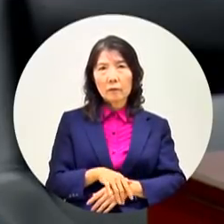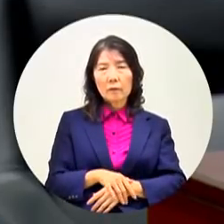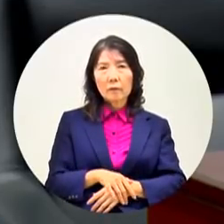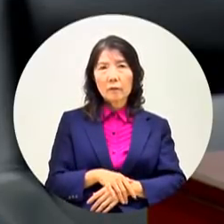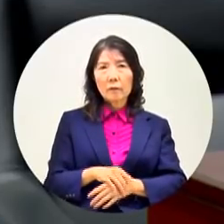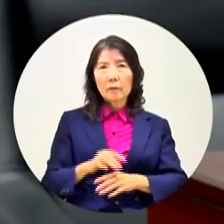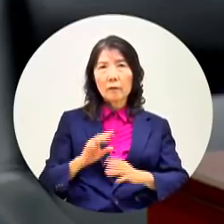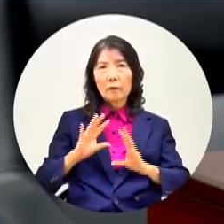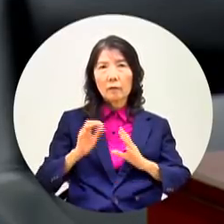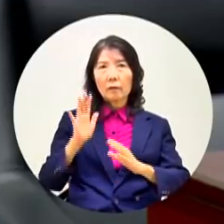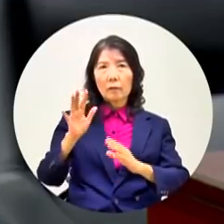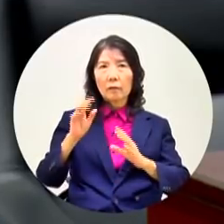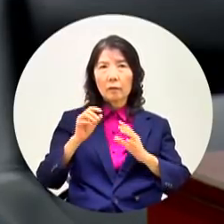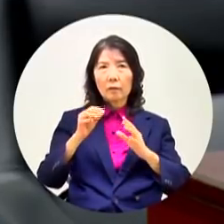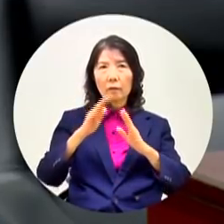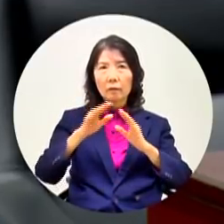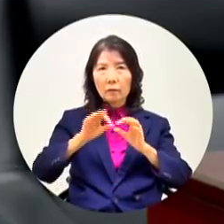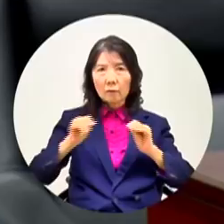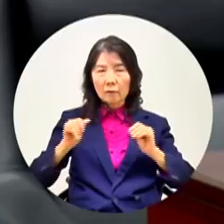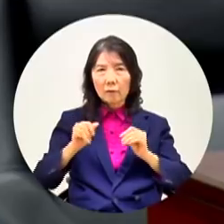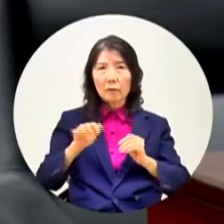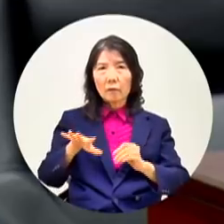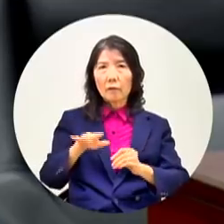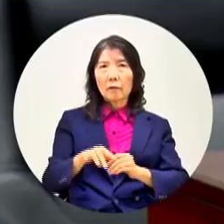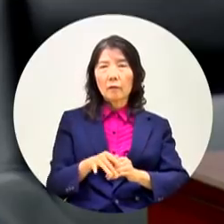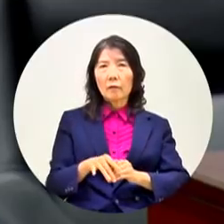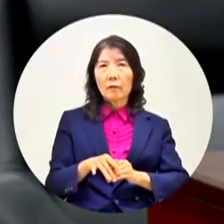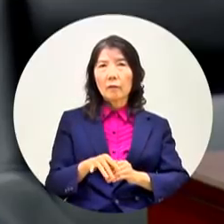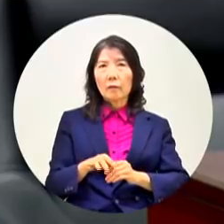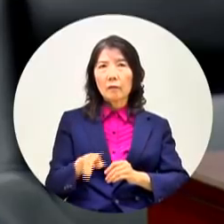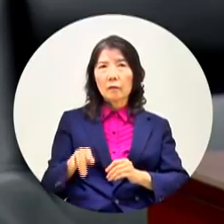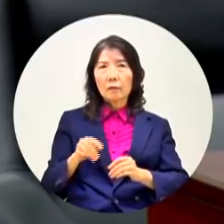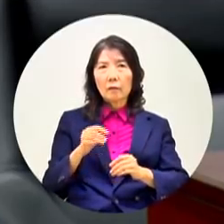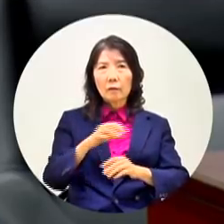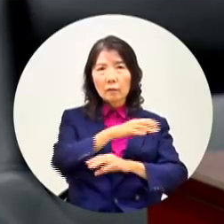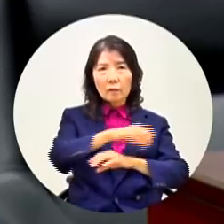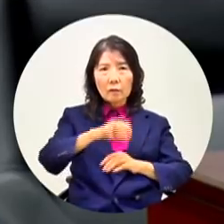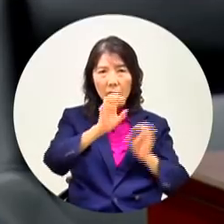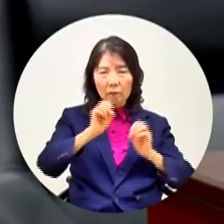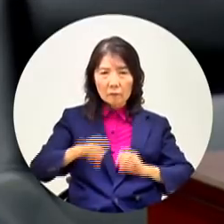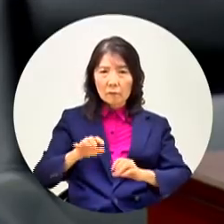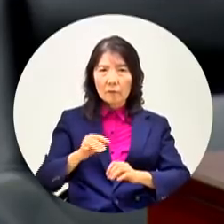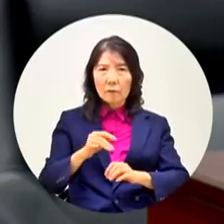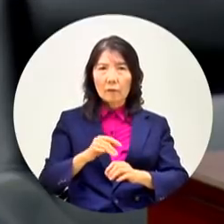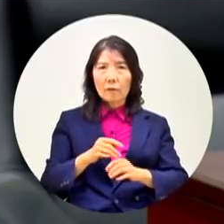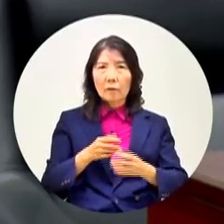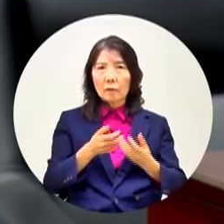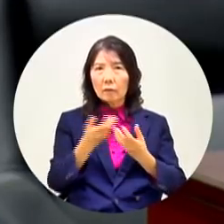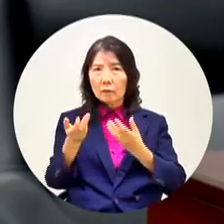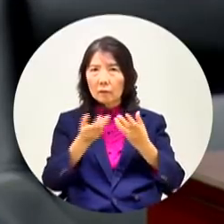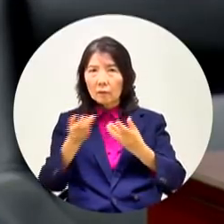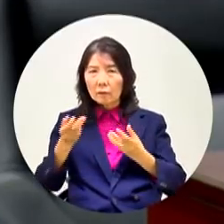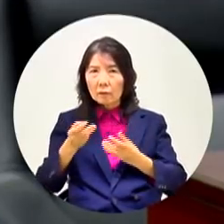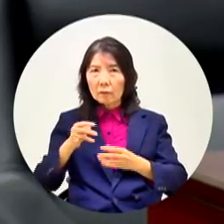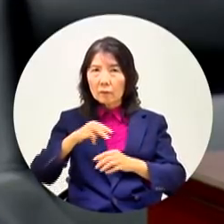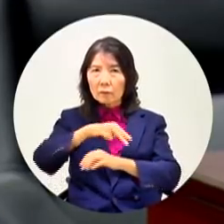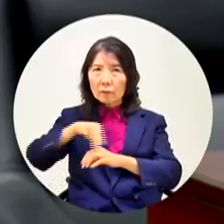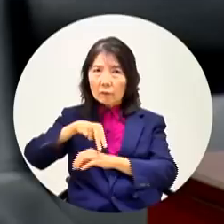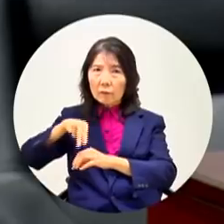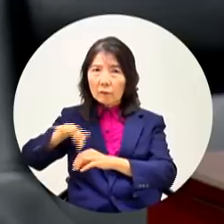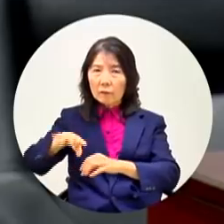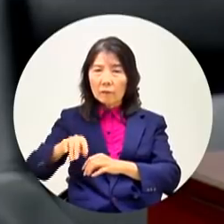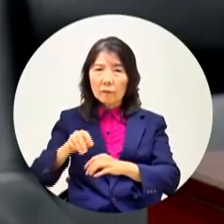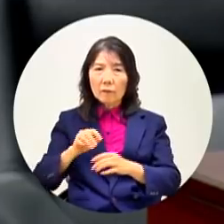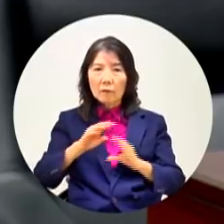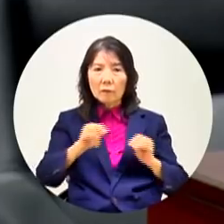的土地，你废准，你无废准，你要甲百姓要甲分割来去改。来买这个土